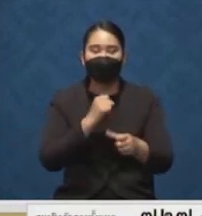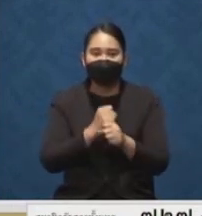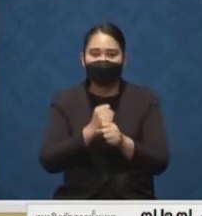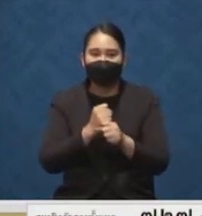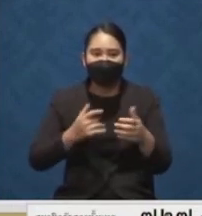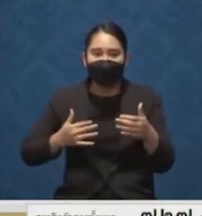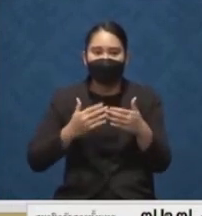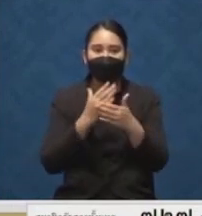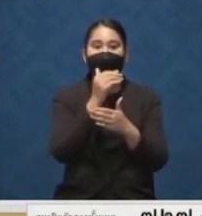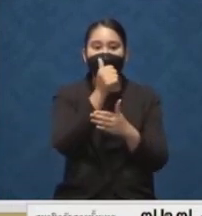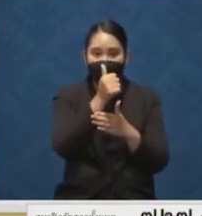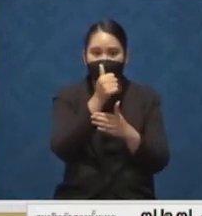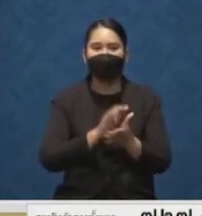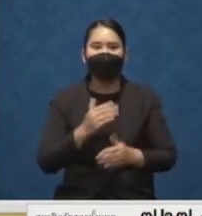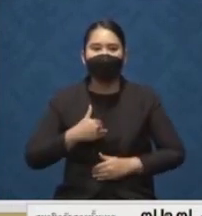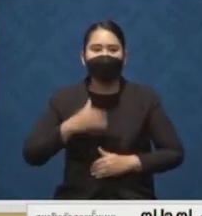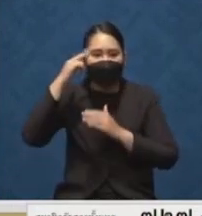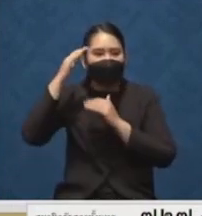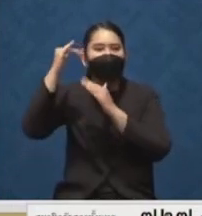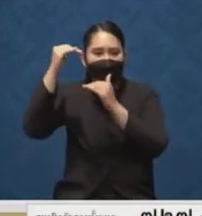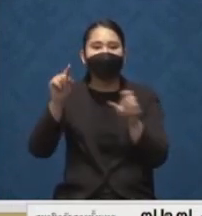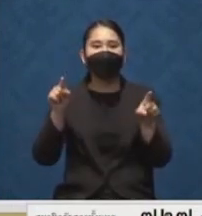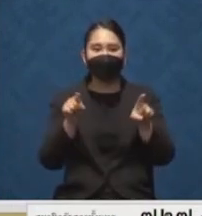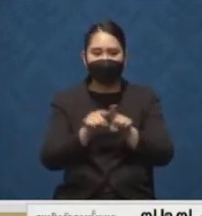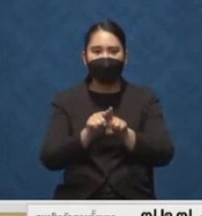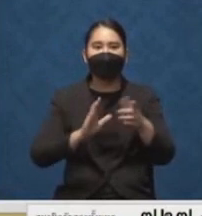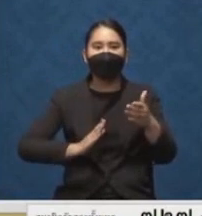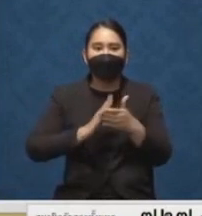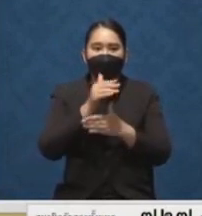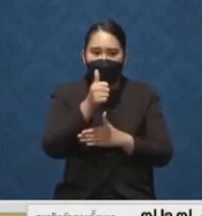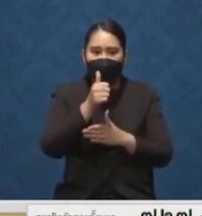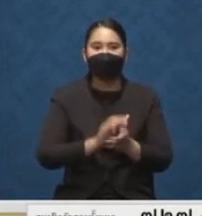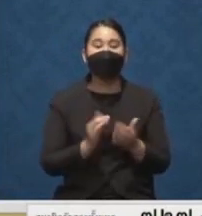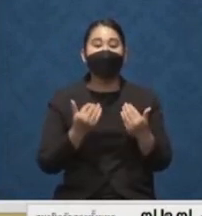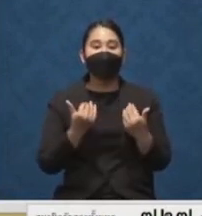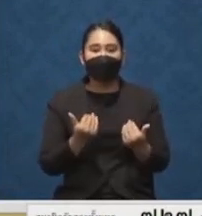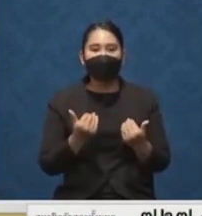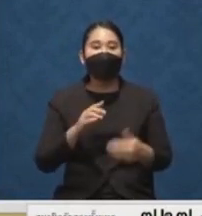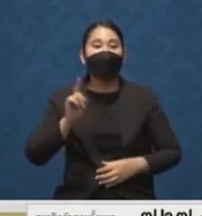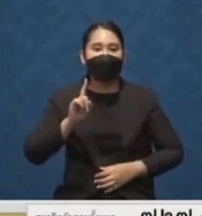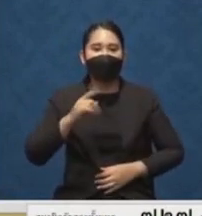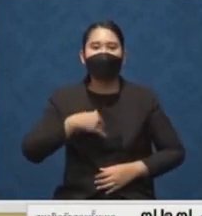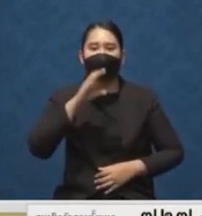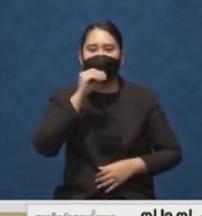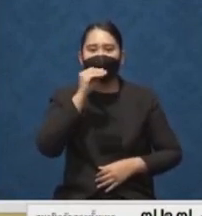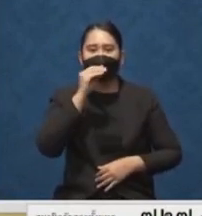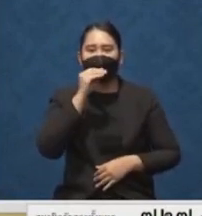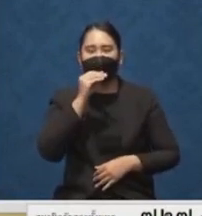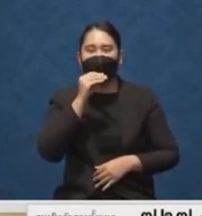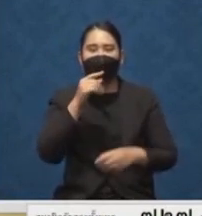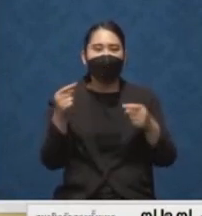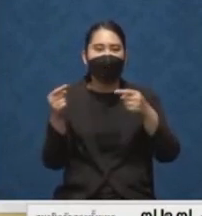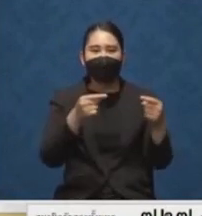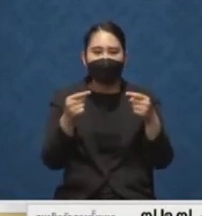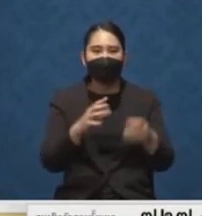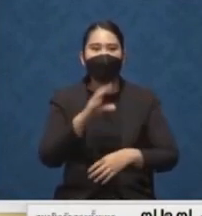ำเร็จและผมก็หวังว่าอย่างนั้นนะครับดังนั้นที่พูดมาเนี้ยนะครับยังไม่มี